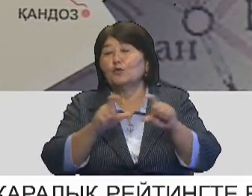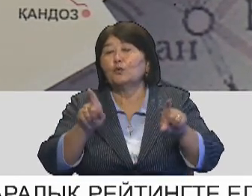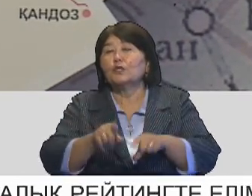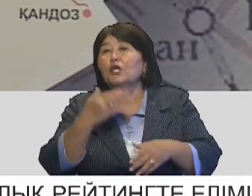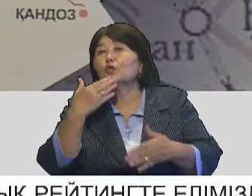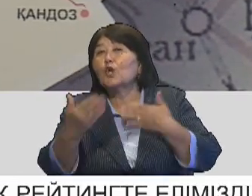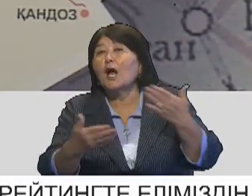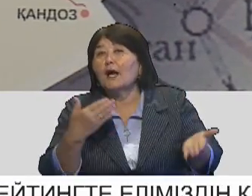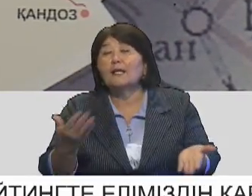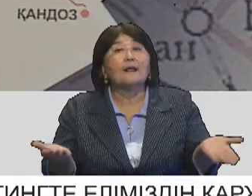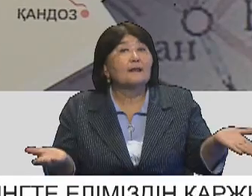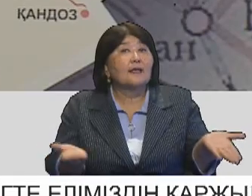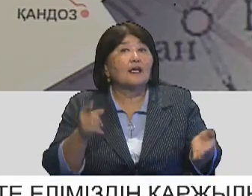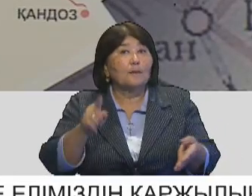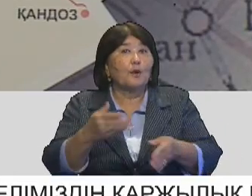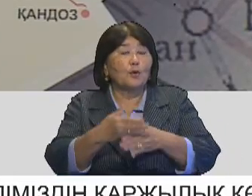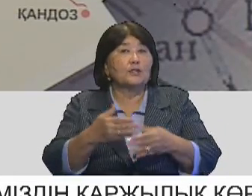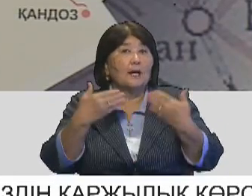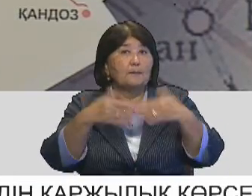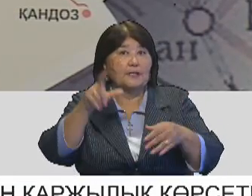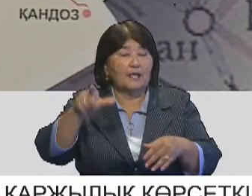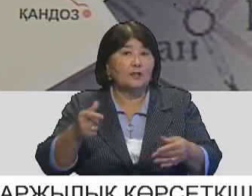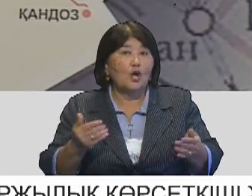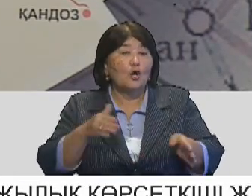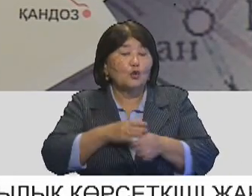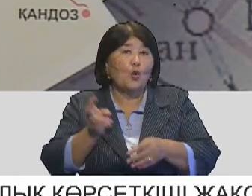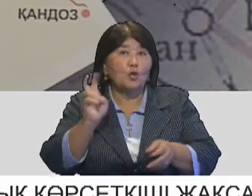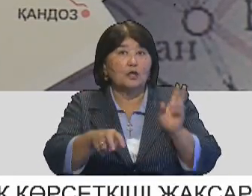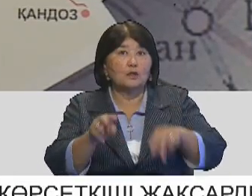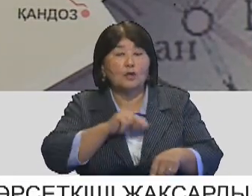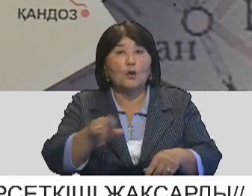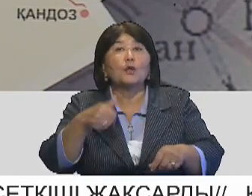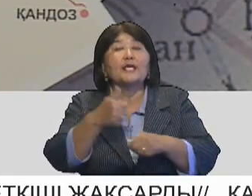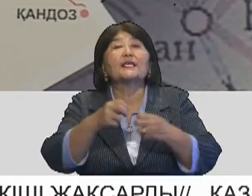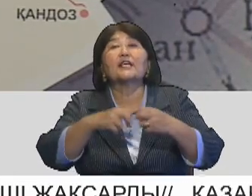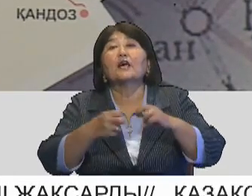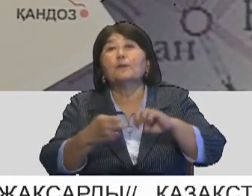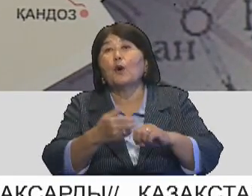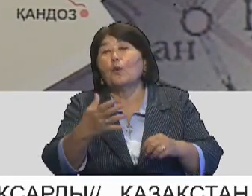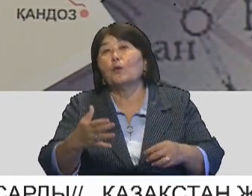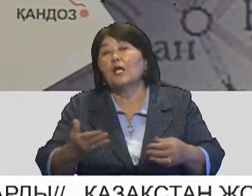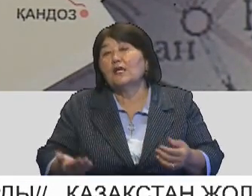кезде неге бұл салаға бітірген азаматтар толық келмейді десек, олардың негізгі проблемалары